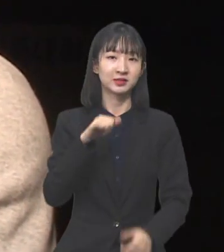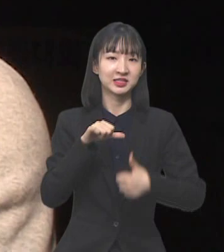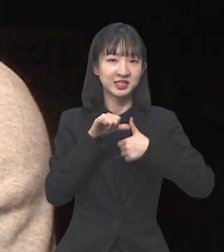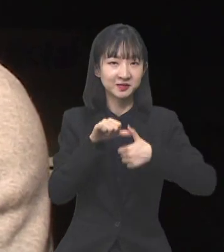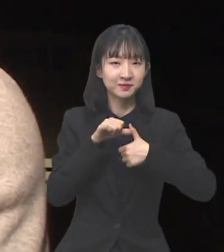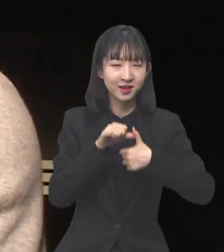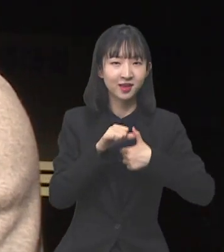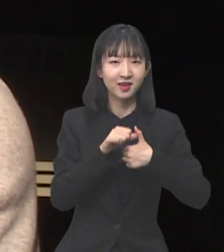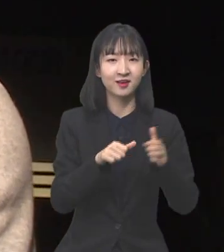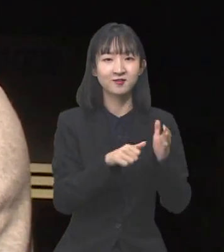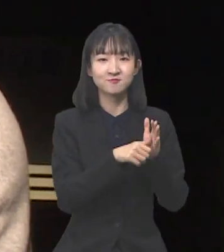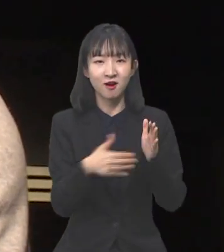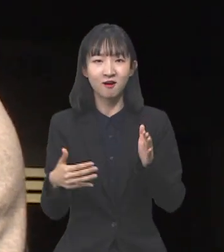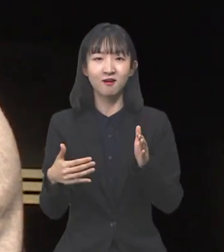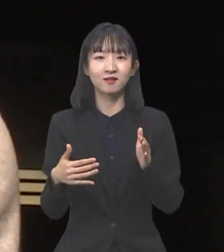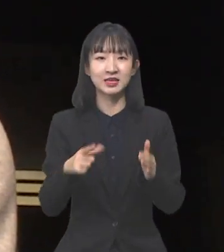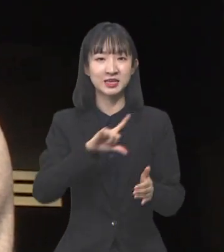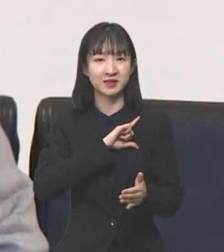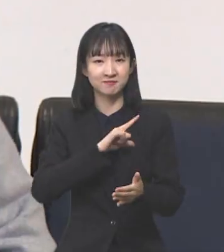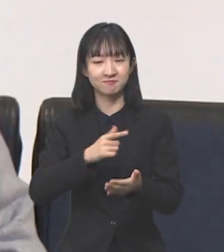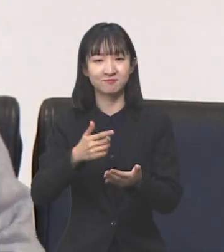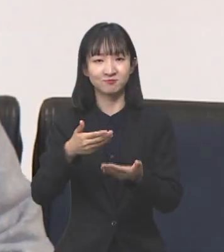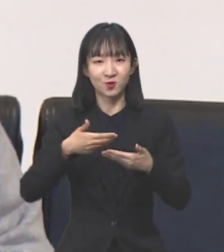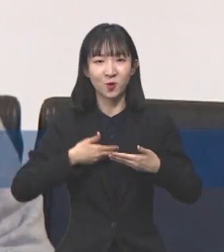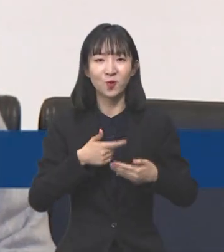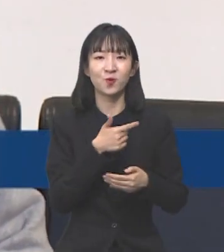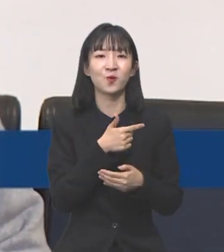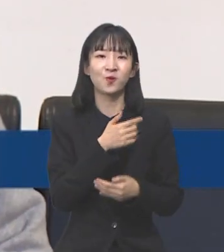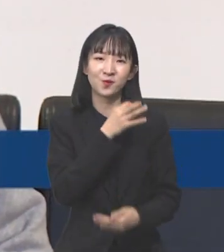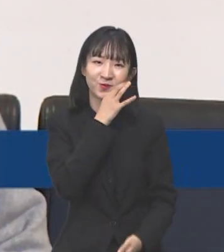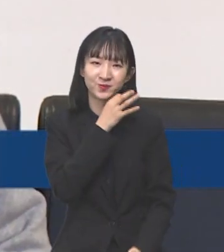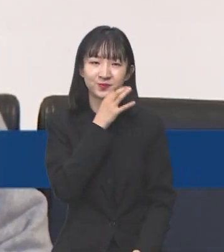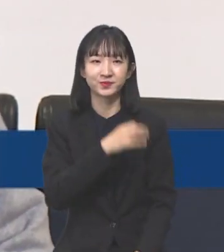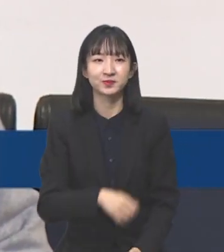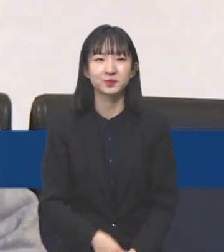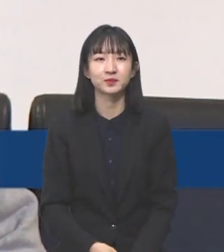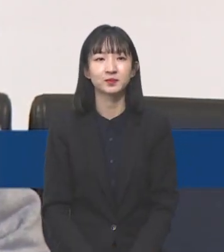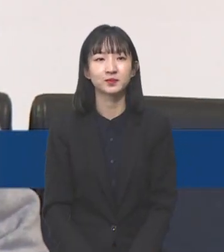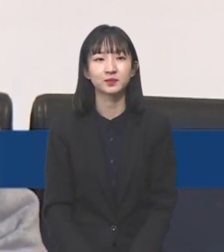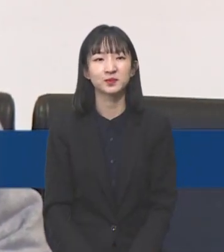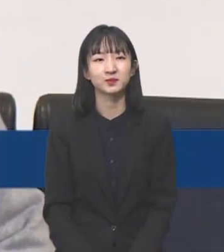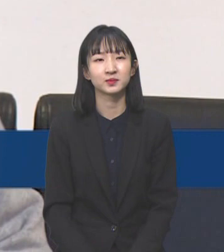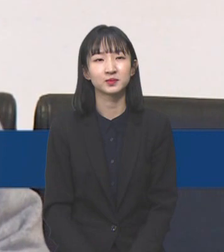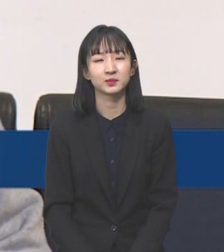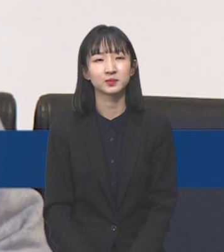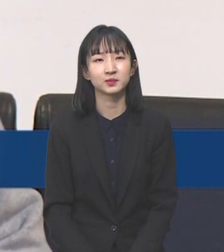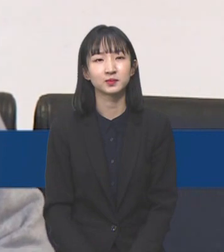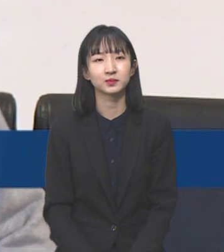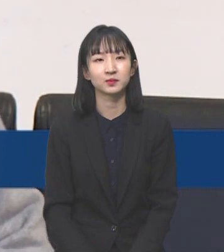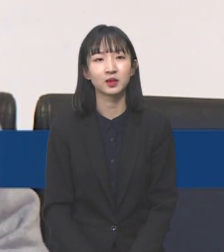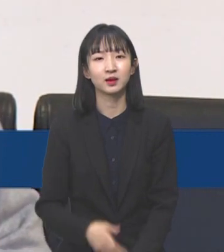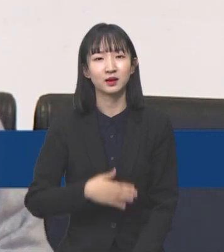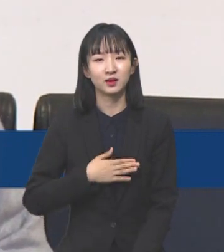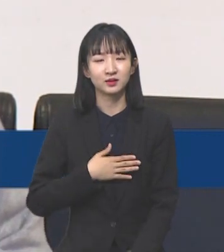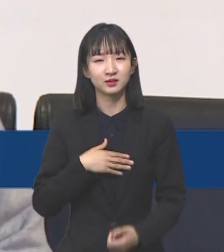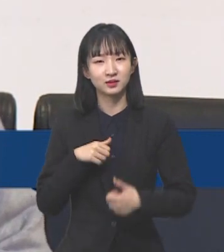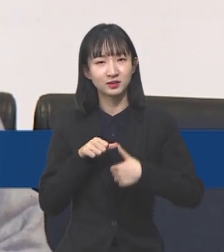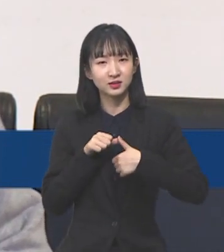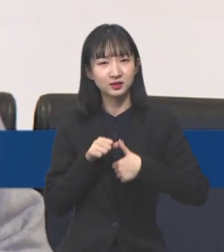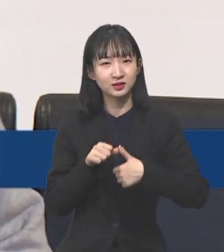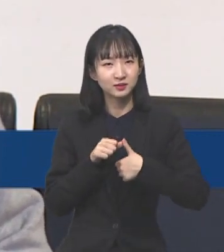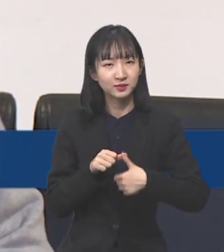부끄러움을 표했습니다 전화 3 그런 좀 수시간 한